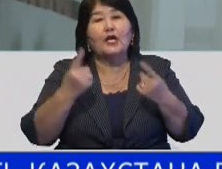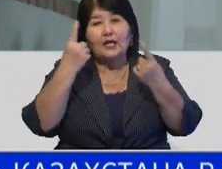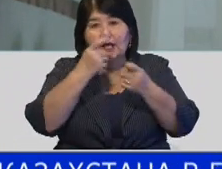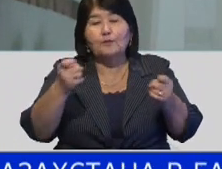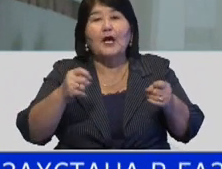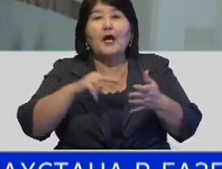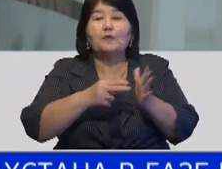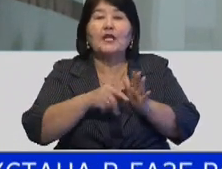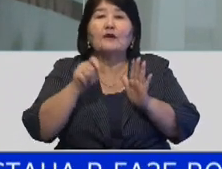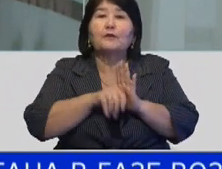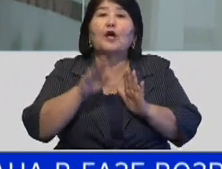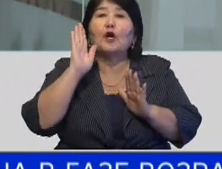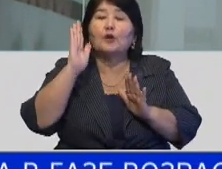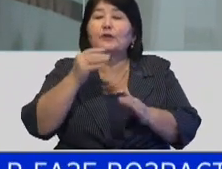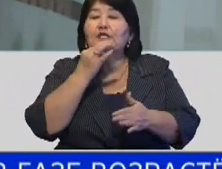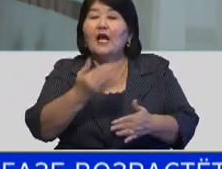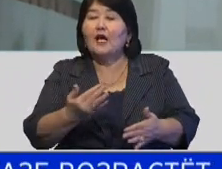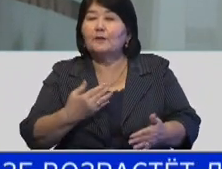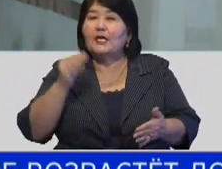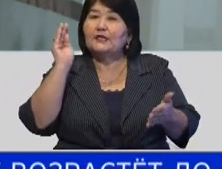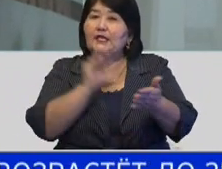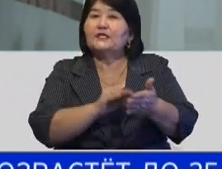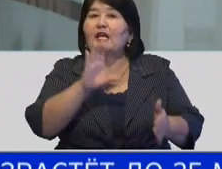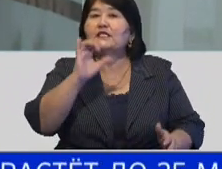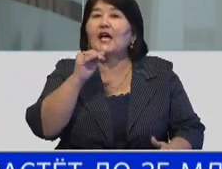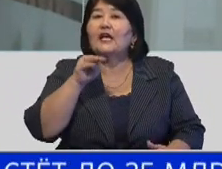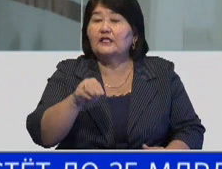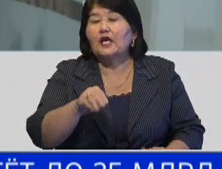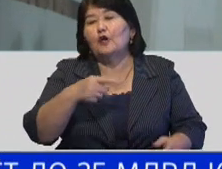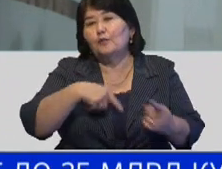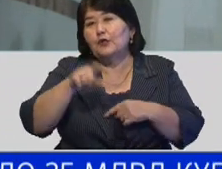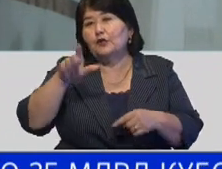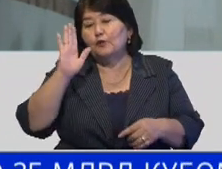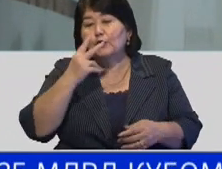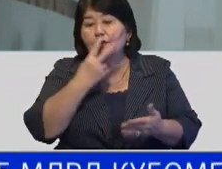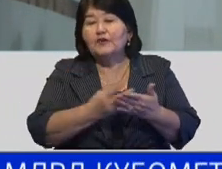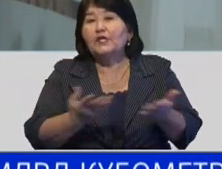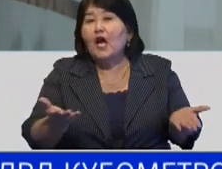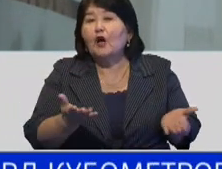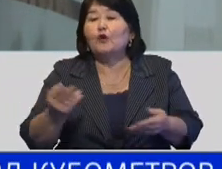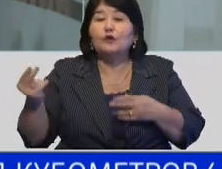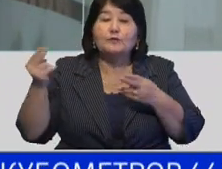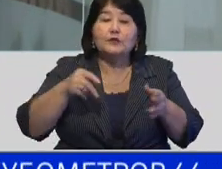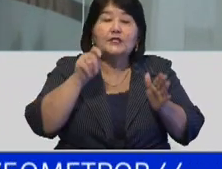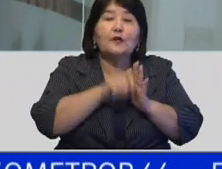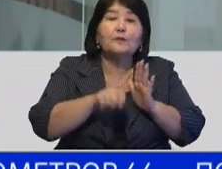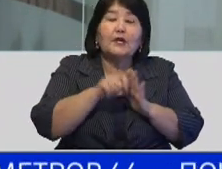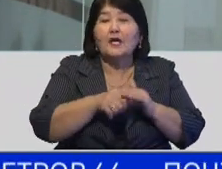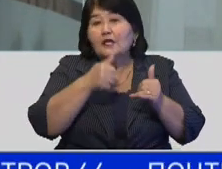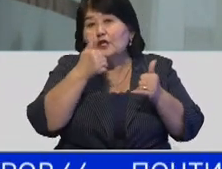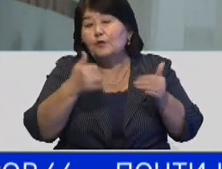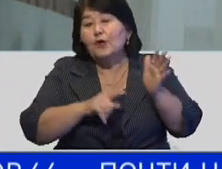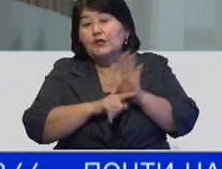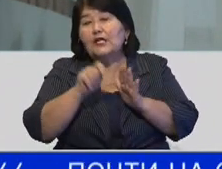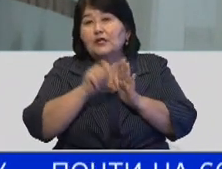о плановой проверки будет заблаговременно размещена на сайте предприниматели будут видеть Какой орган приедет с проверкой и могут до